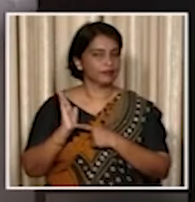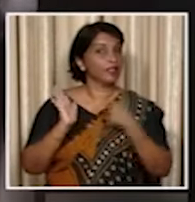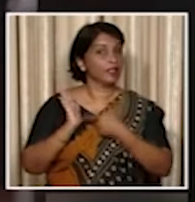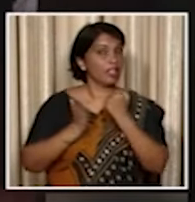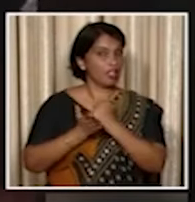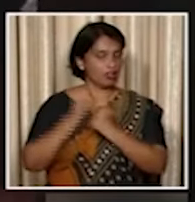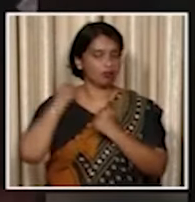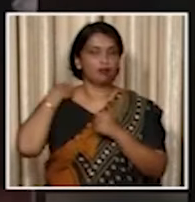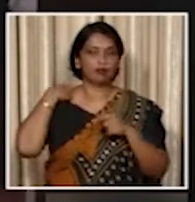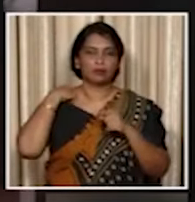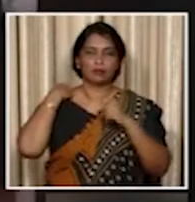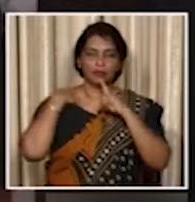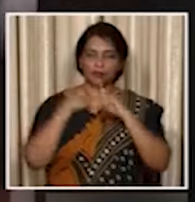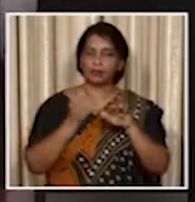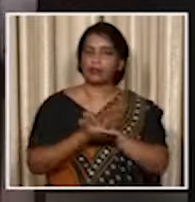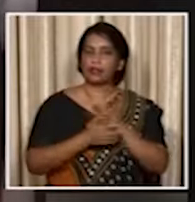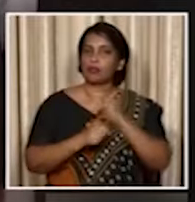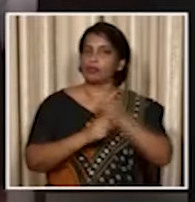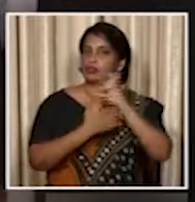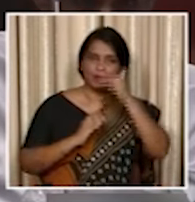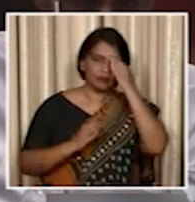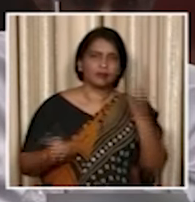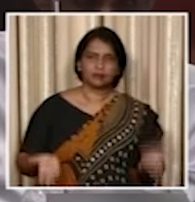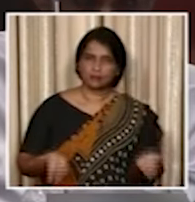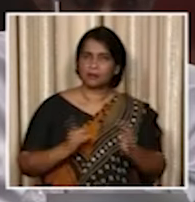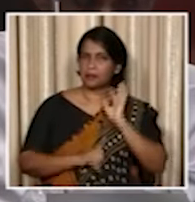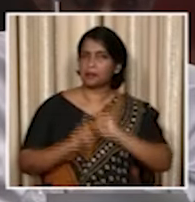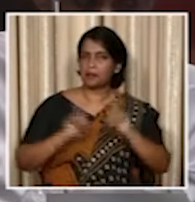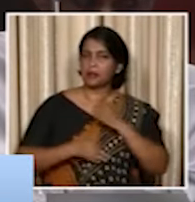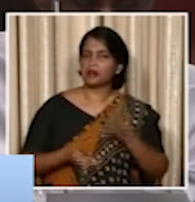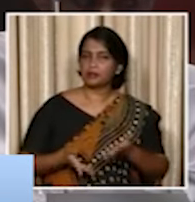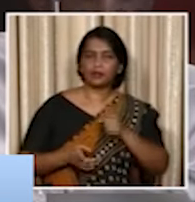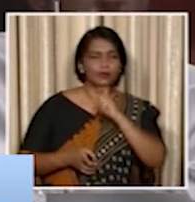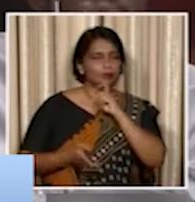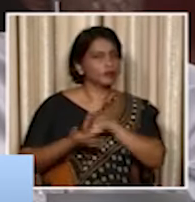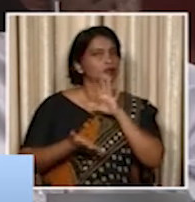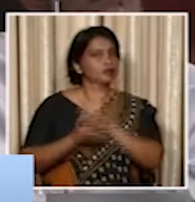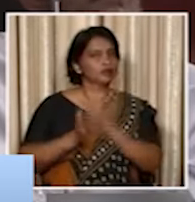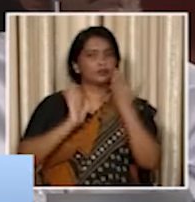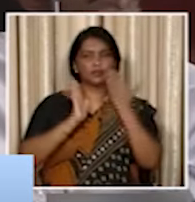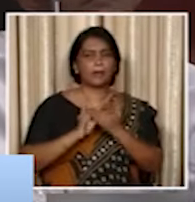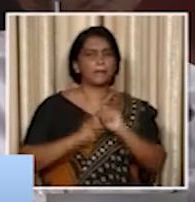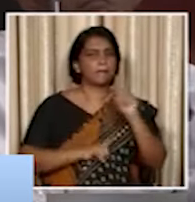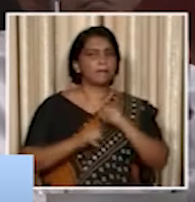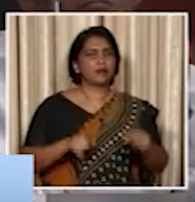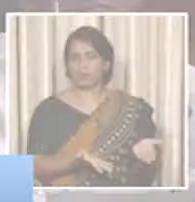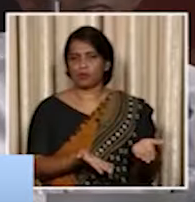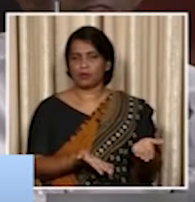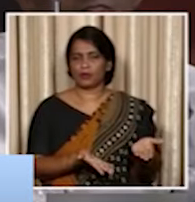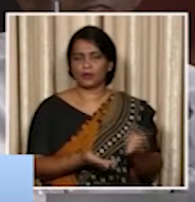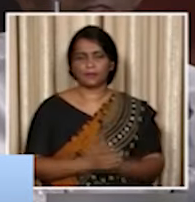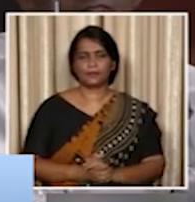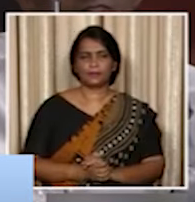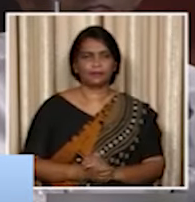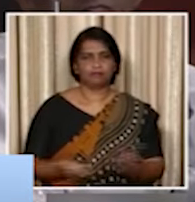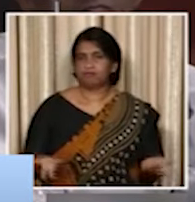ලියුම පැහැදිලිවම ආණ්ඩු ක්‍රම ව්‍යවස්ථාව උල්ලංඝනය කළා තිබෙනවා. ඒක ශේෂාධිකරණ තීන්දුවෙන් පෙන්නලා තියෙනවා මේ පාර්ලිමේන්තුව වැඩ කරන ආකාරය ගැන.